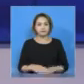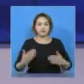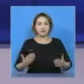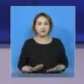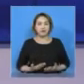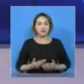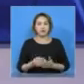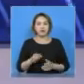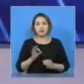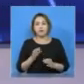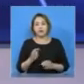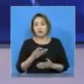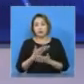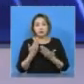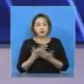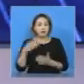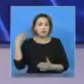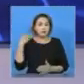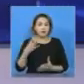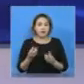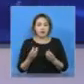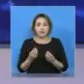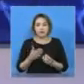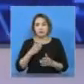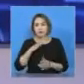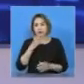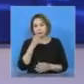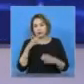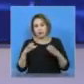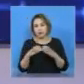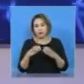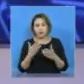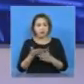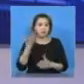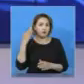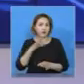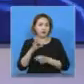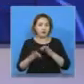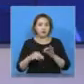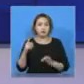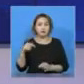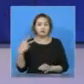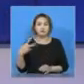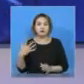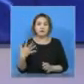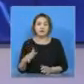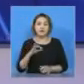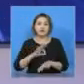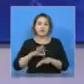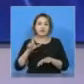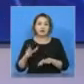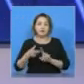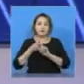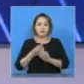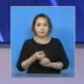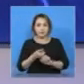Өңірде эпидахуал тұрақталған жоқ. Ақтөбеде әлі де болса қызыл аймақтардың қатарында. Өткен тәулікте тағы 125 адам коронавирус